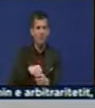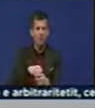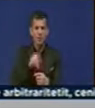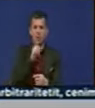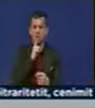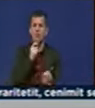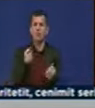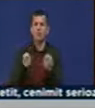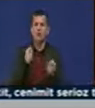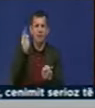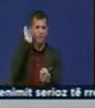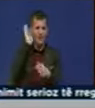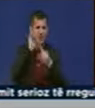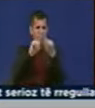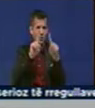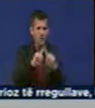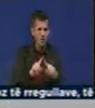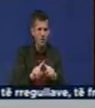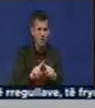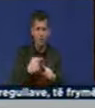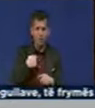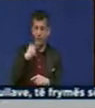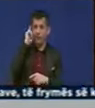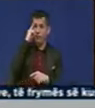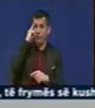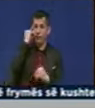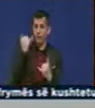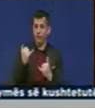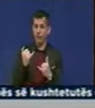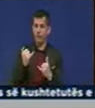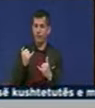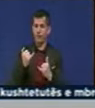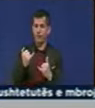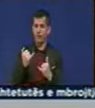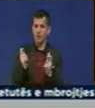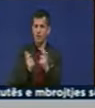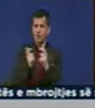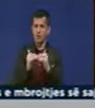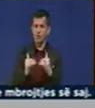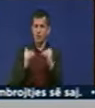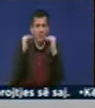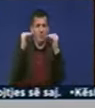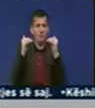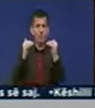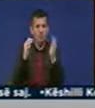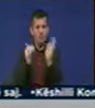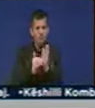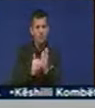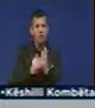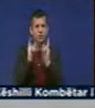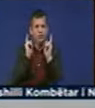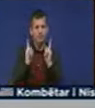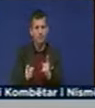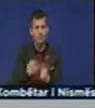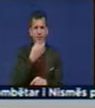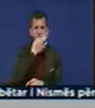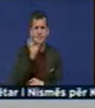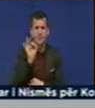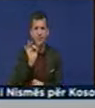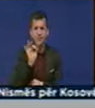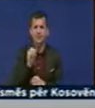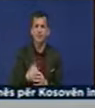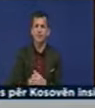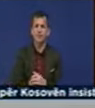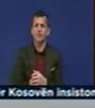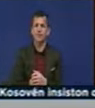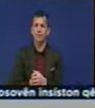udhëheqëse. Mendoj se stadi shoqëror në të cilën gjendemi ka nevojë akoma për emancipim të vazhdueshëm,